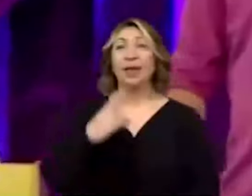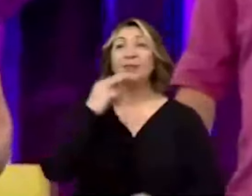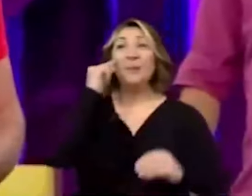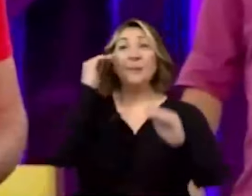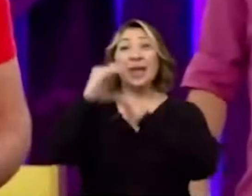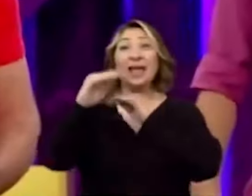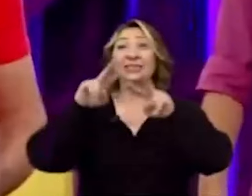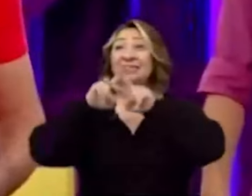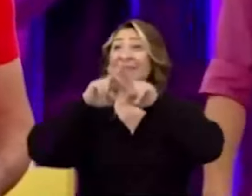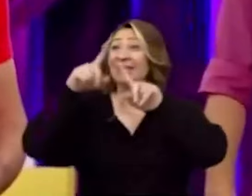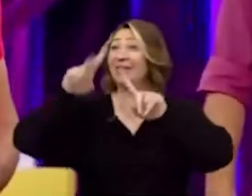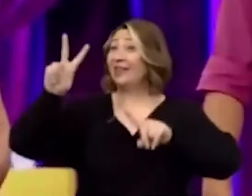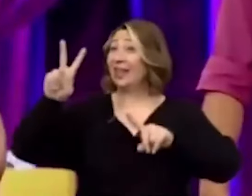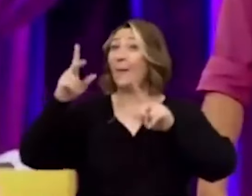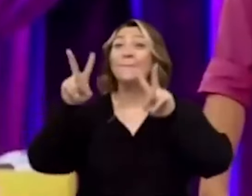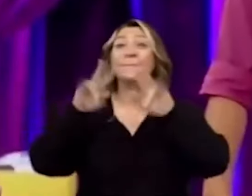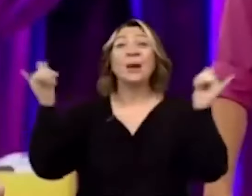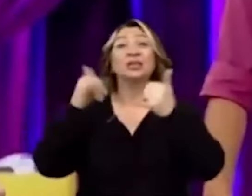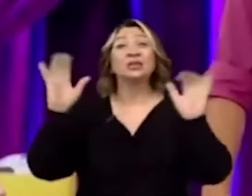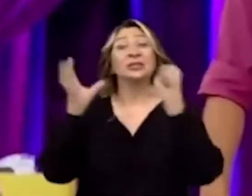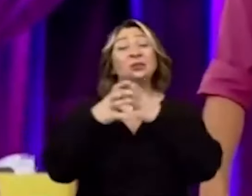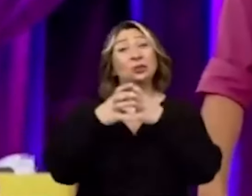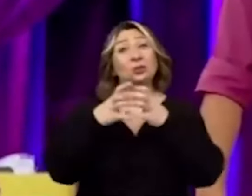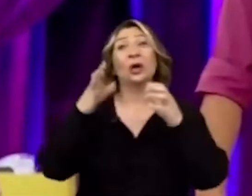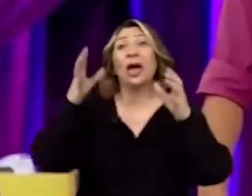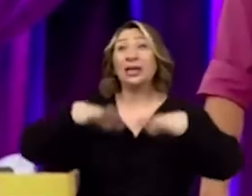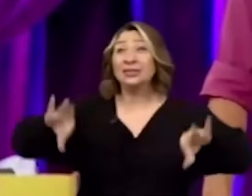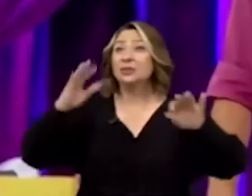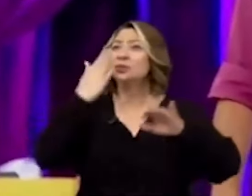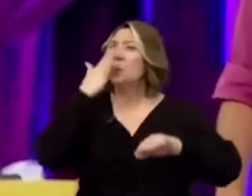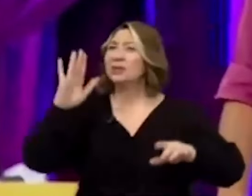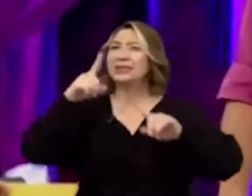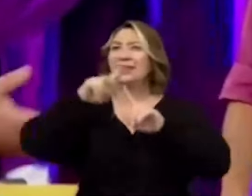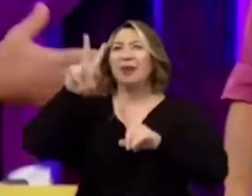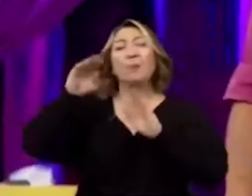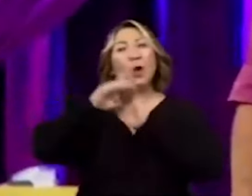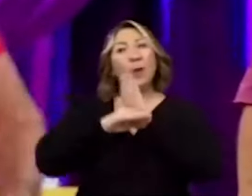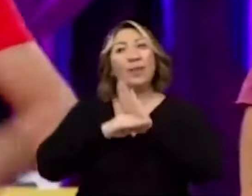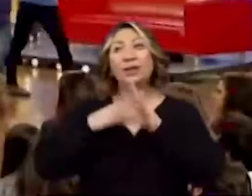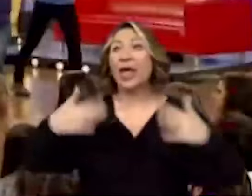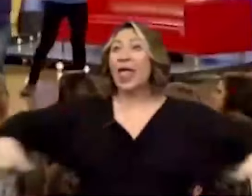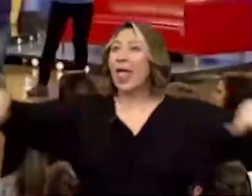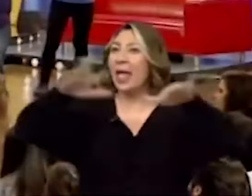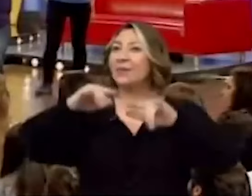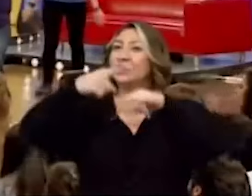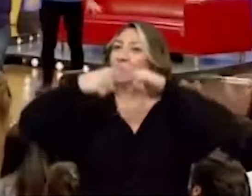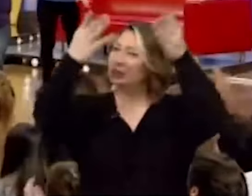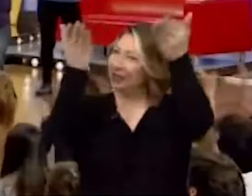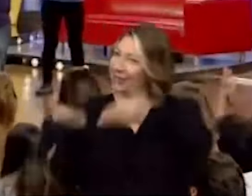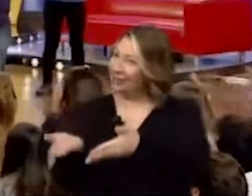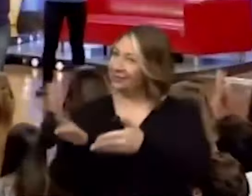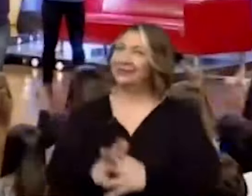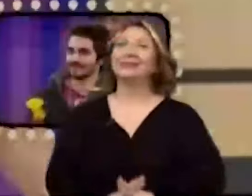Hanımlar beyler, Star TV'ye Mahşeri Cümbüş'ün hazırlayıp sunduğu doğaçlama televizyon programına cümleten hoş